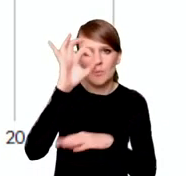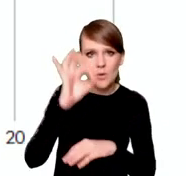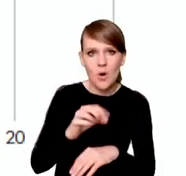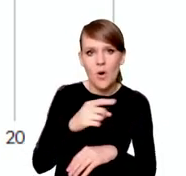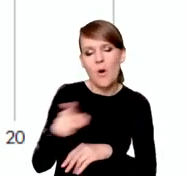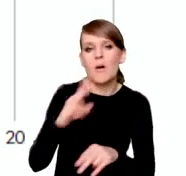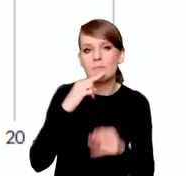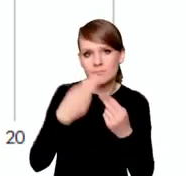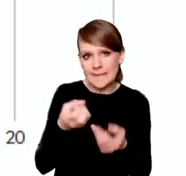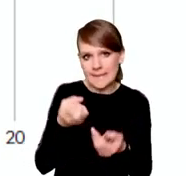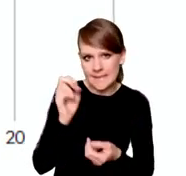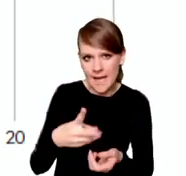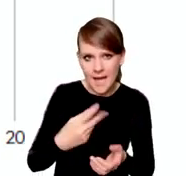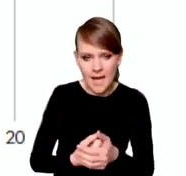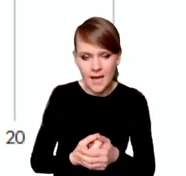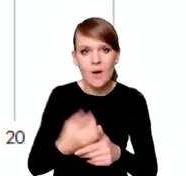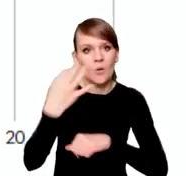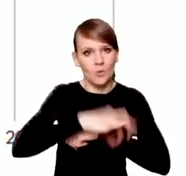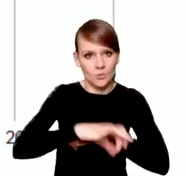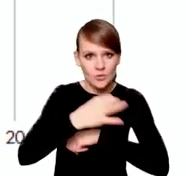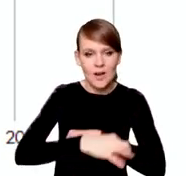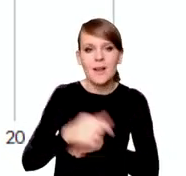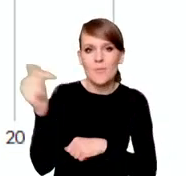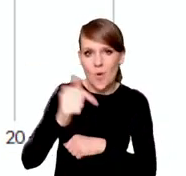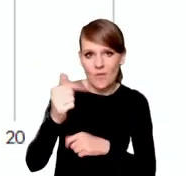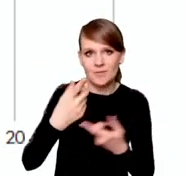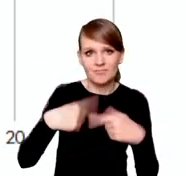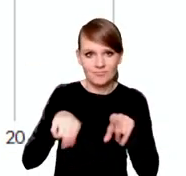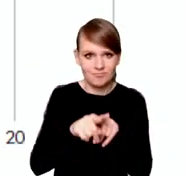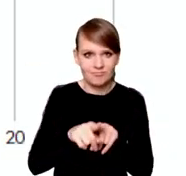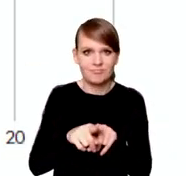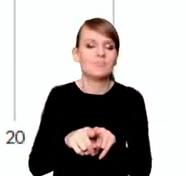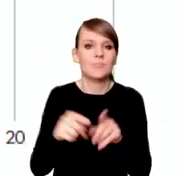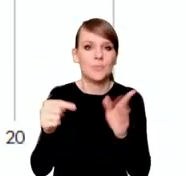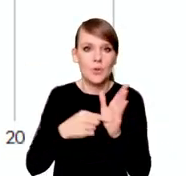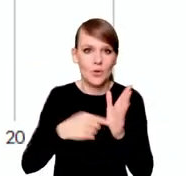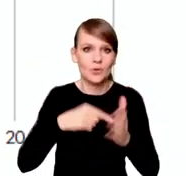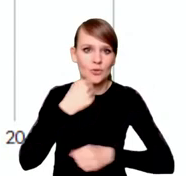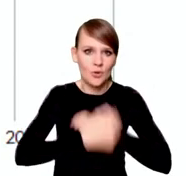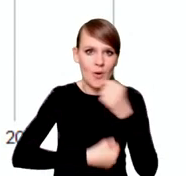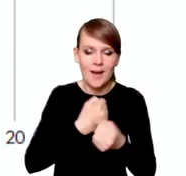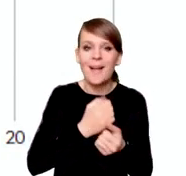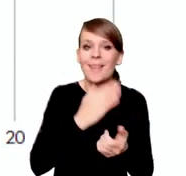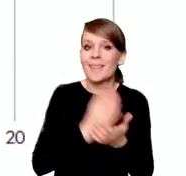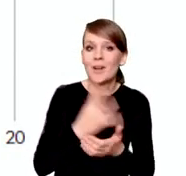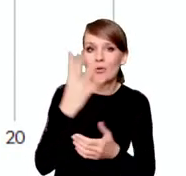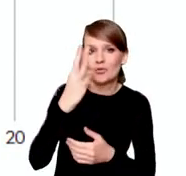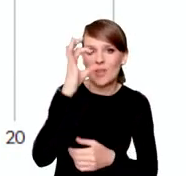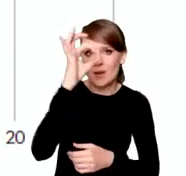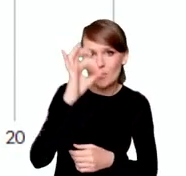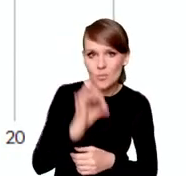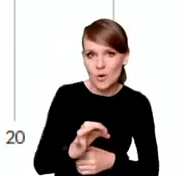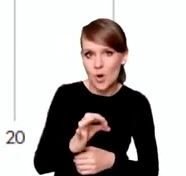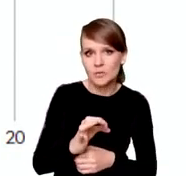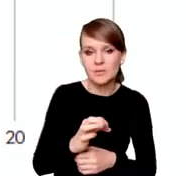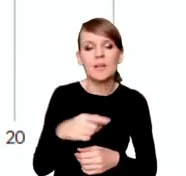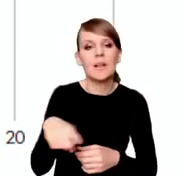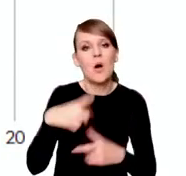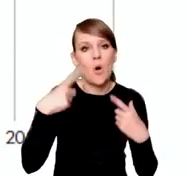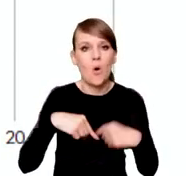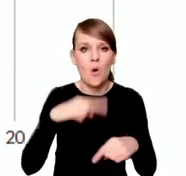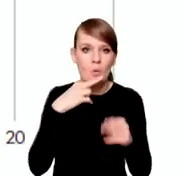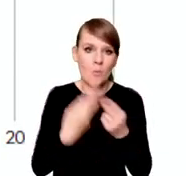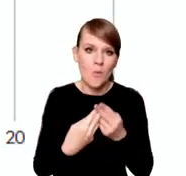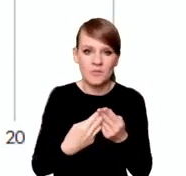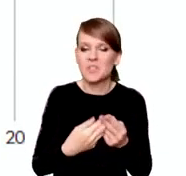że tak, uczelnie powinny realizować tego rodzaju działania, tylko 4% badanych